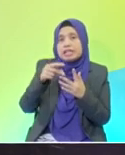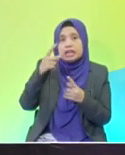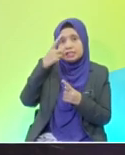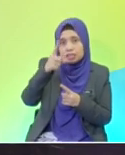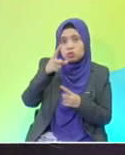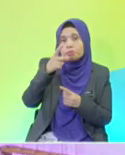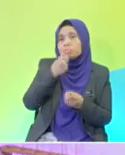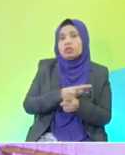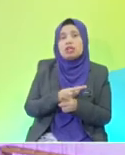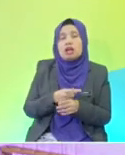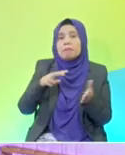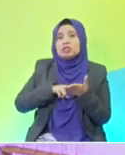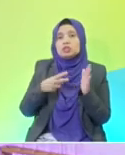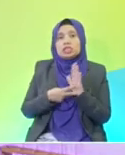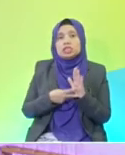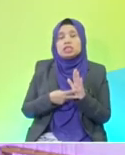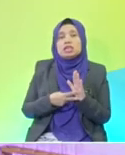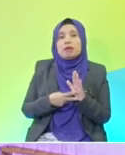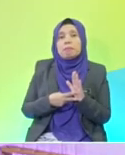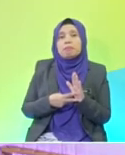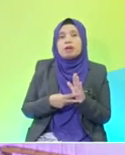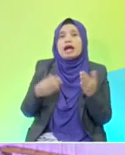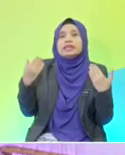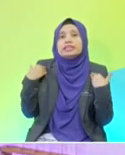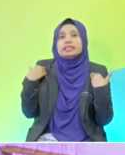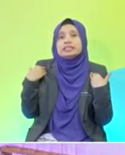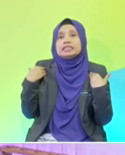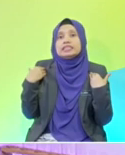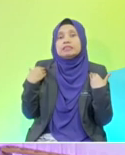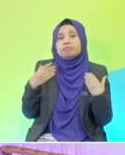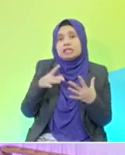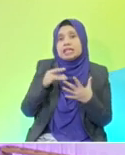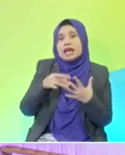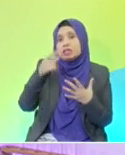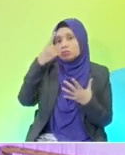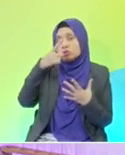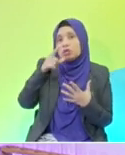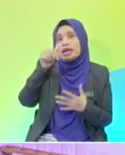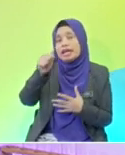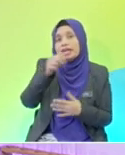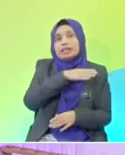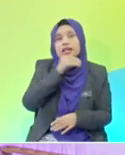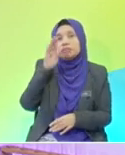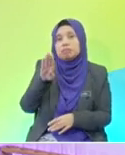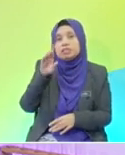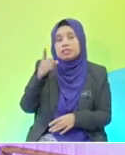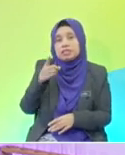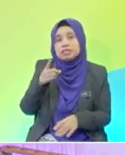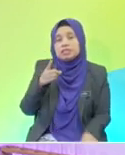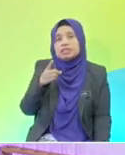betul makna dia candung mau punya pilihan untuk I dan b saja